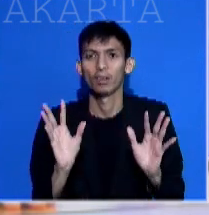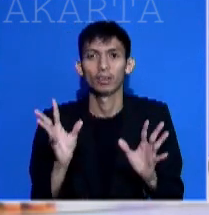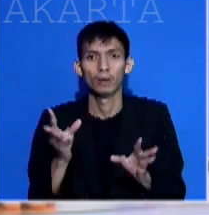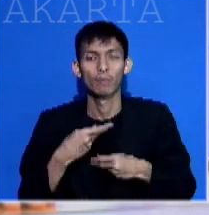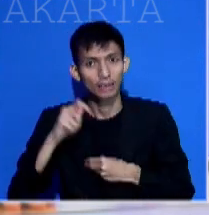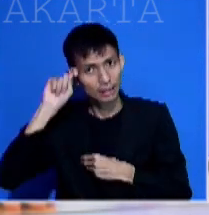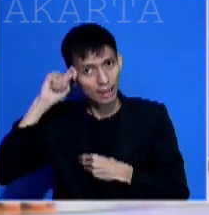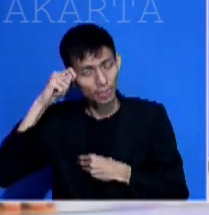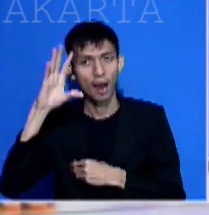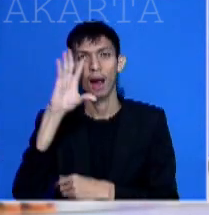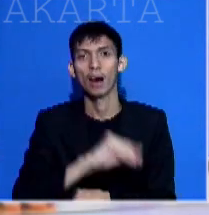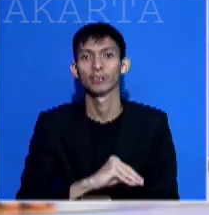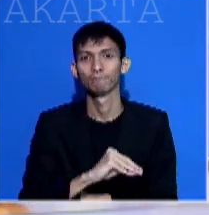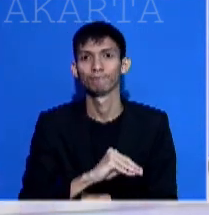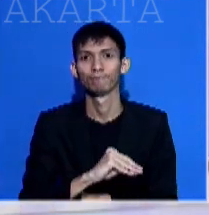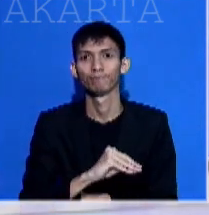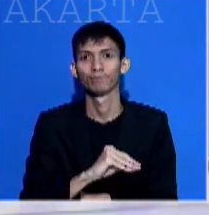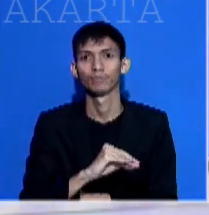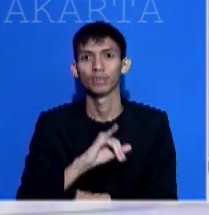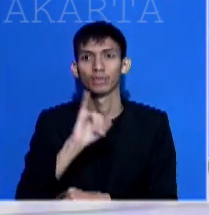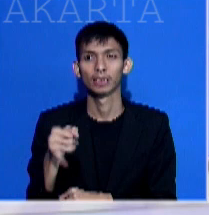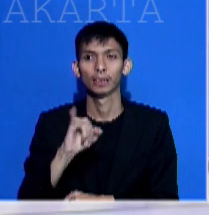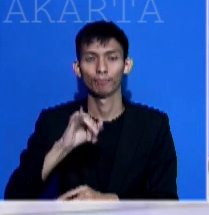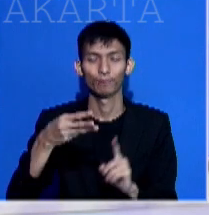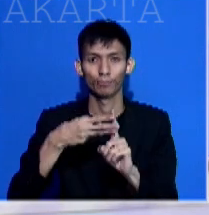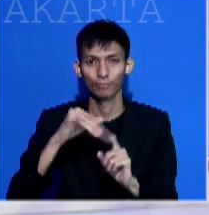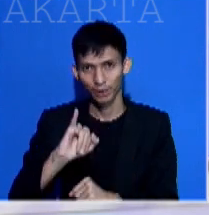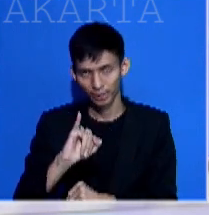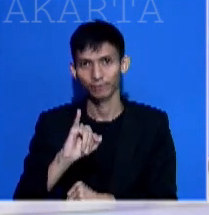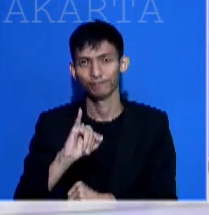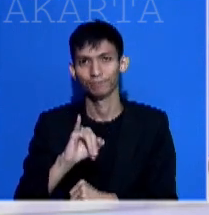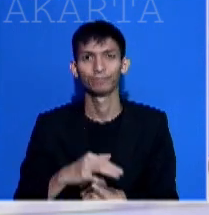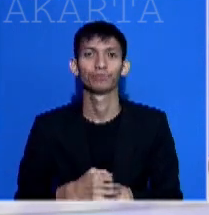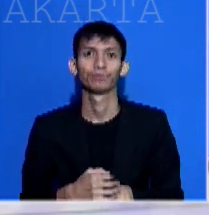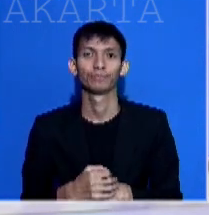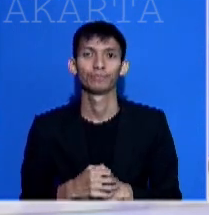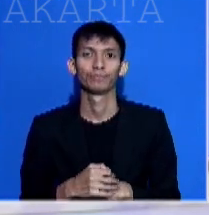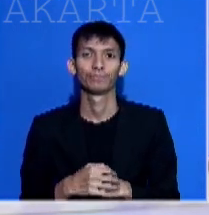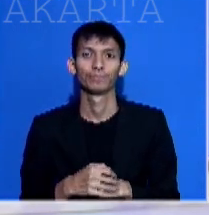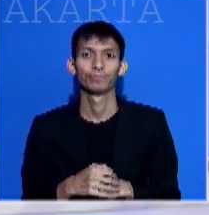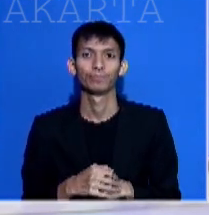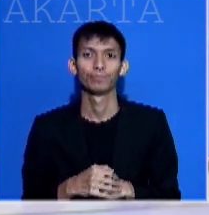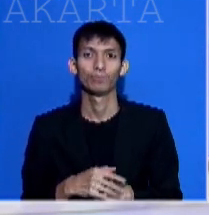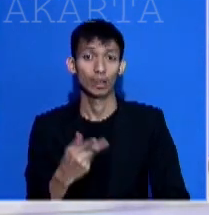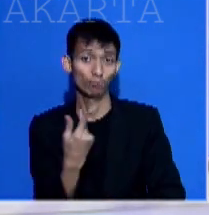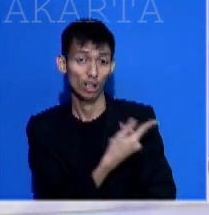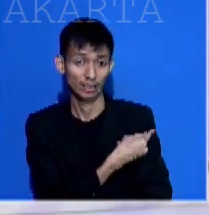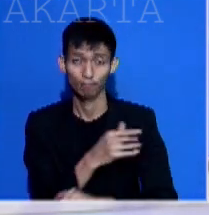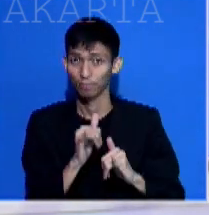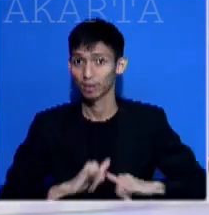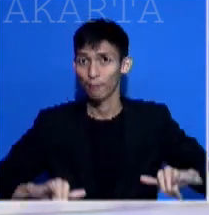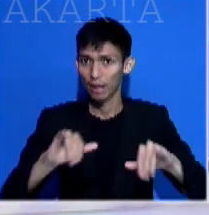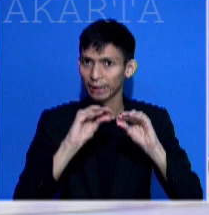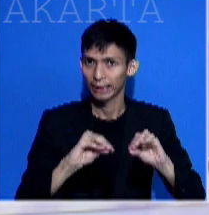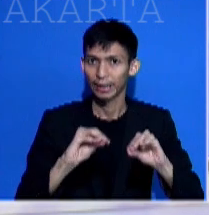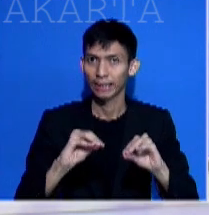dan peringatan hari jadi IBI ke-73. Pelayanan imunisasi serentak diawali di Bantul, memberikan edukasi kepada orang tua anak